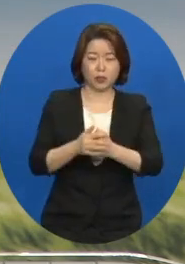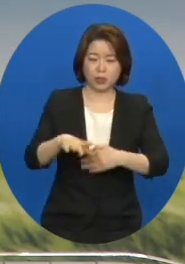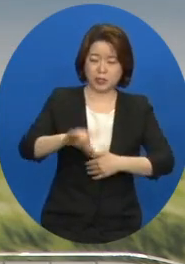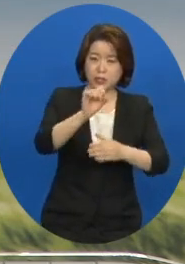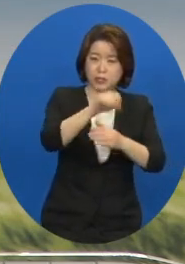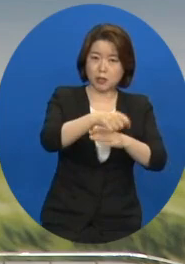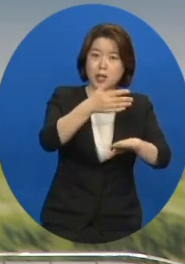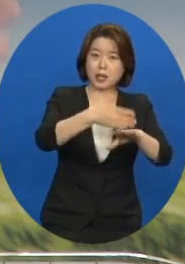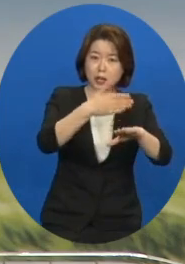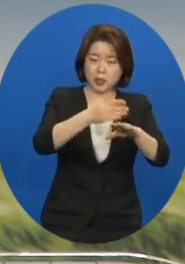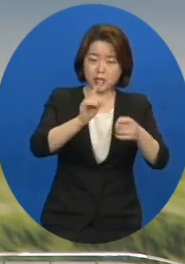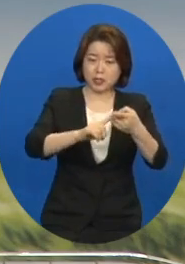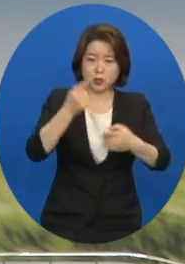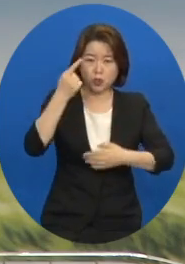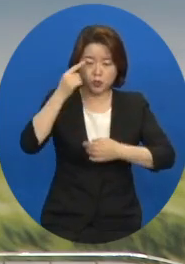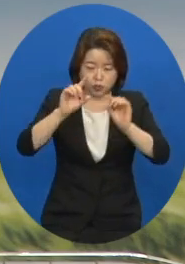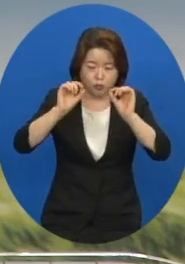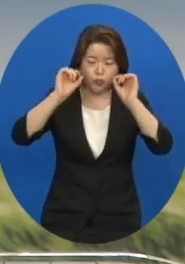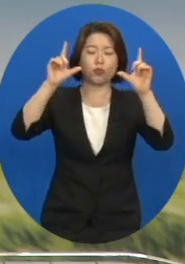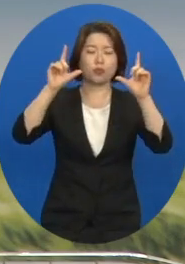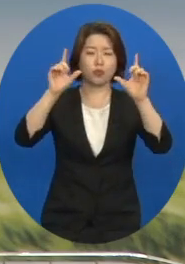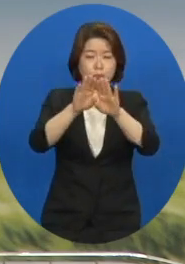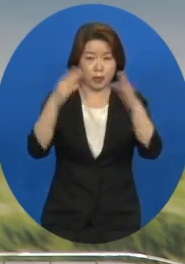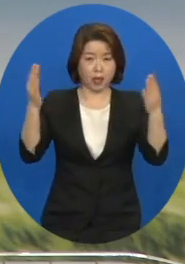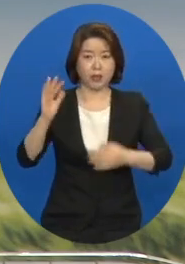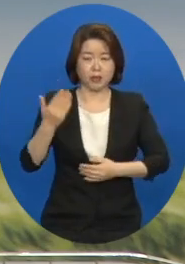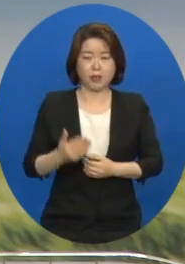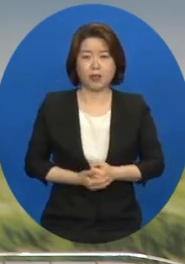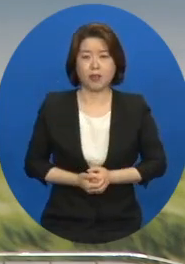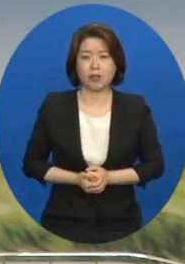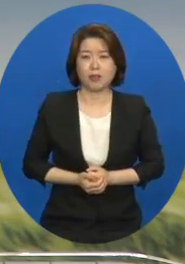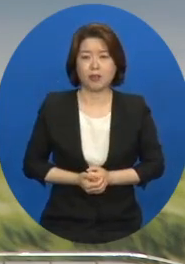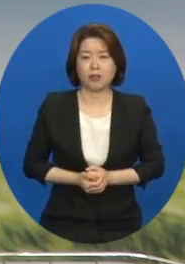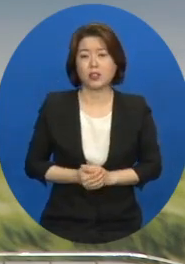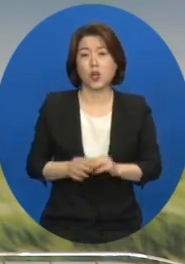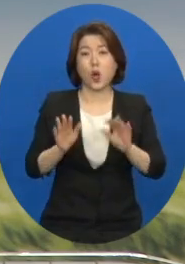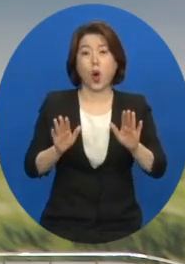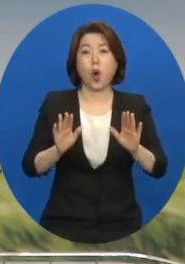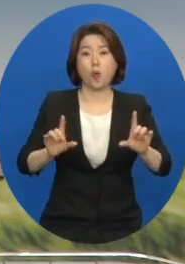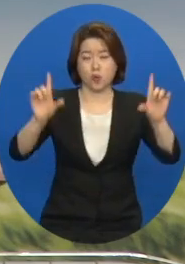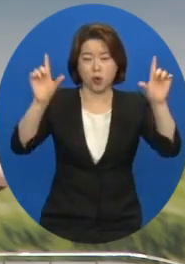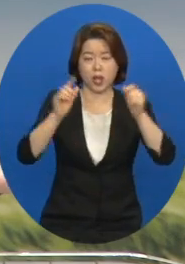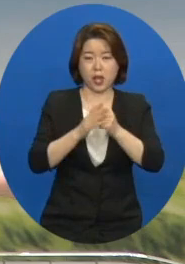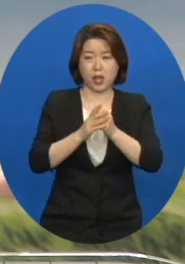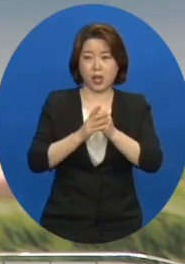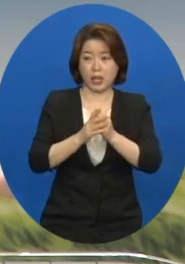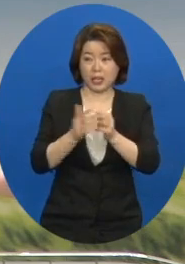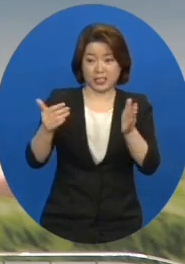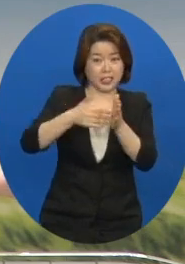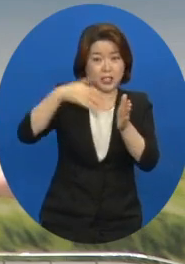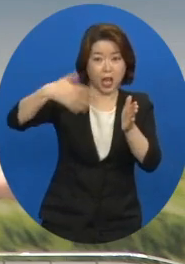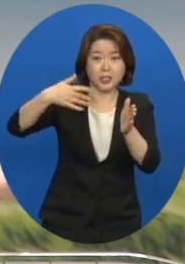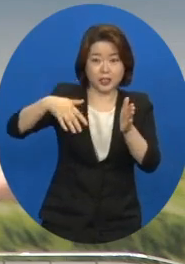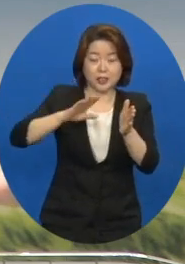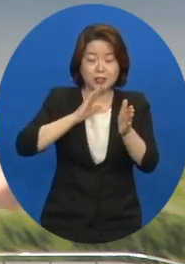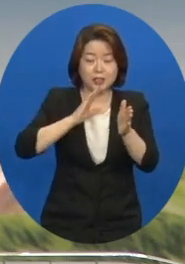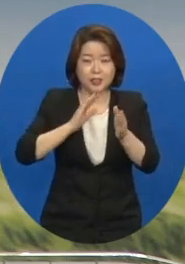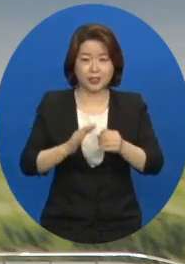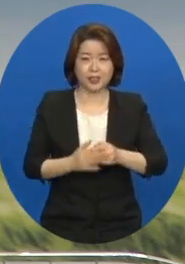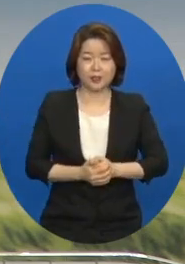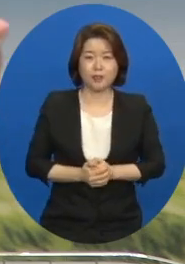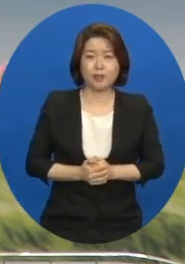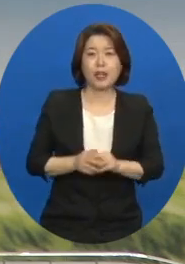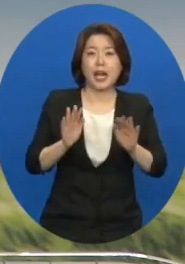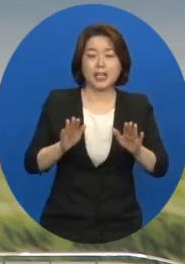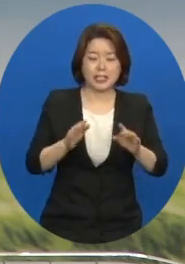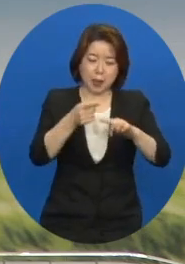대해 눈이 열리게 되는 겁니다. 사실 올해 아직 끝나지도 않았습니다.